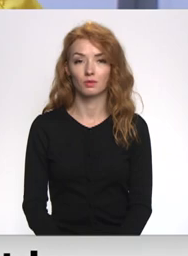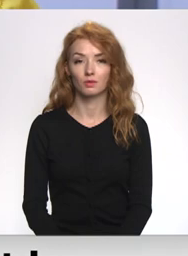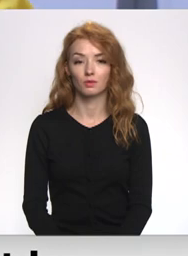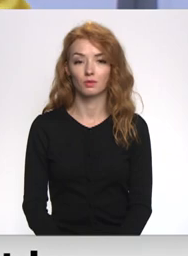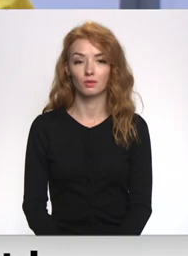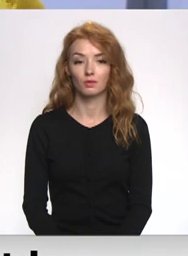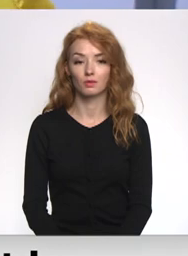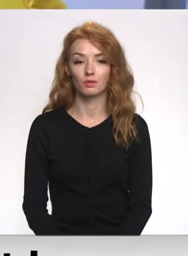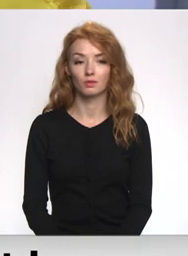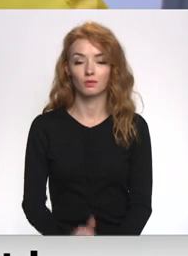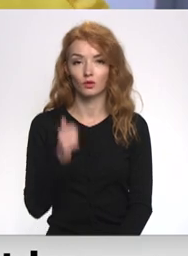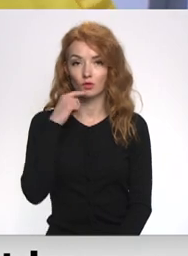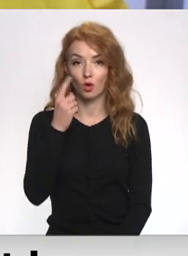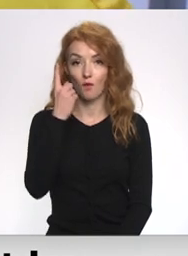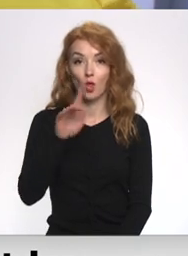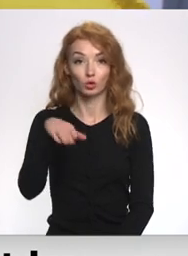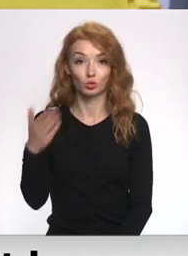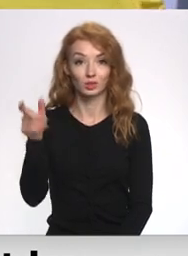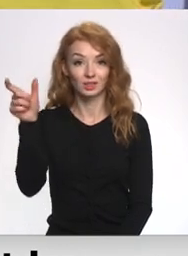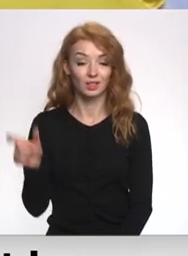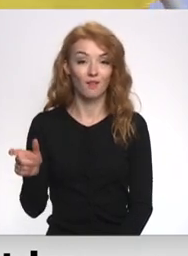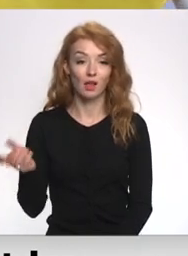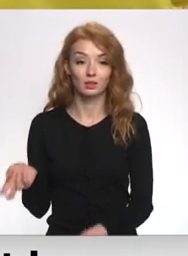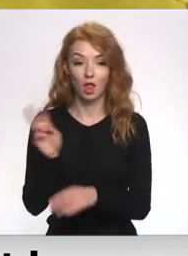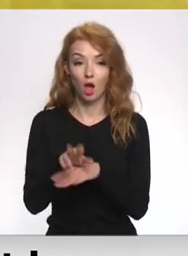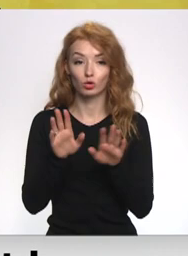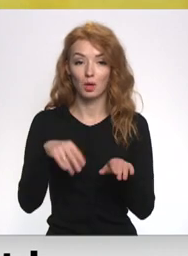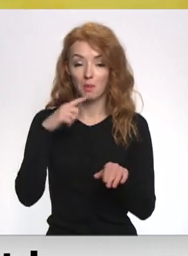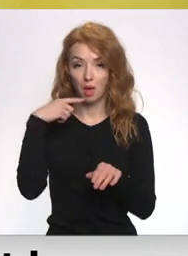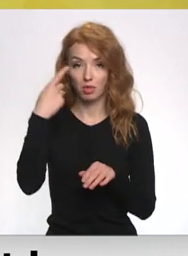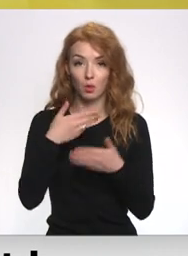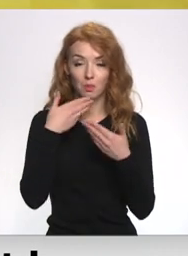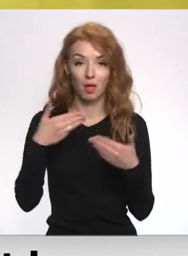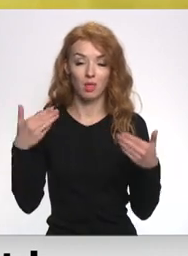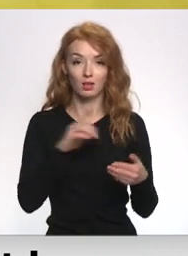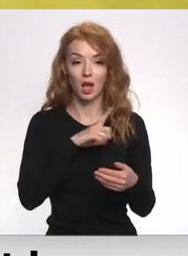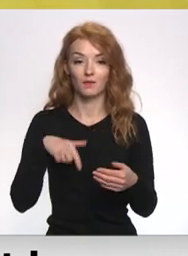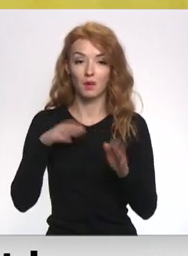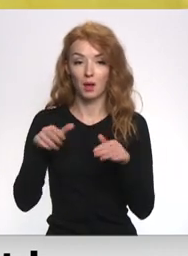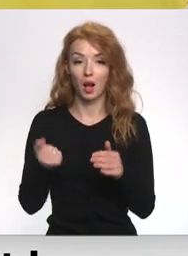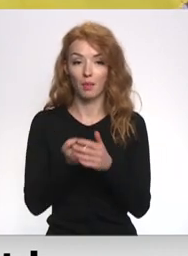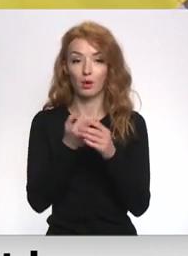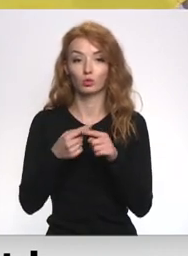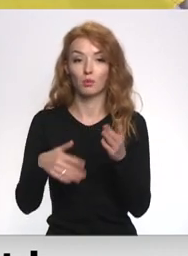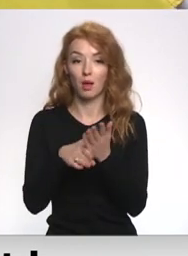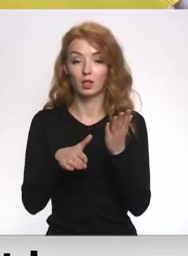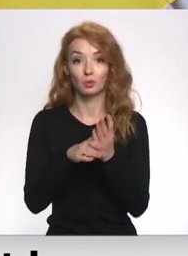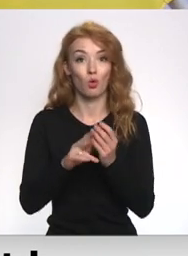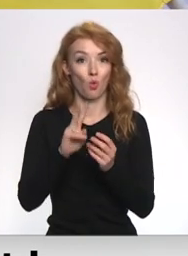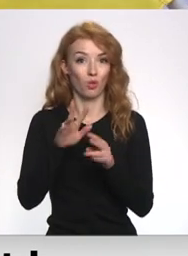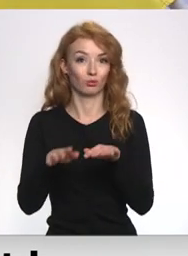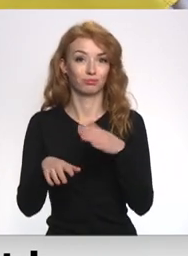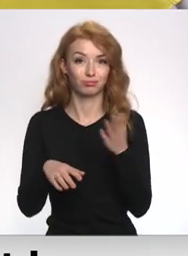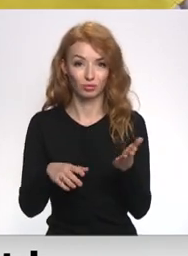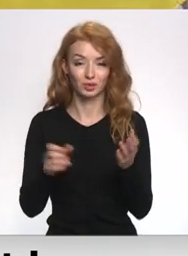боїться. No vienas puses cilvēki šodien šeit ir sanākuši, lai pateikties Latvijai par atbalstu un palīdzību, no otras puses